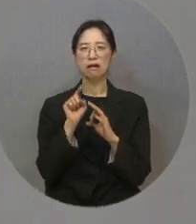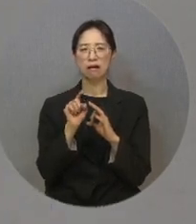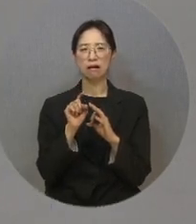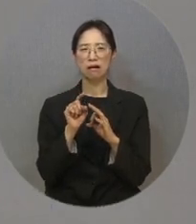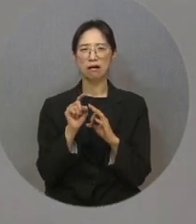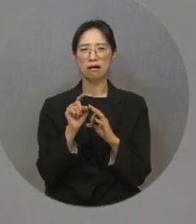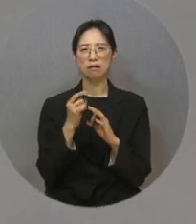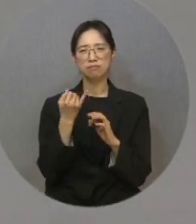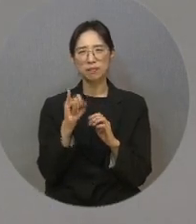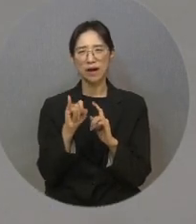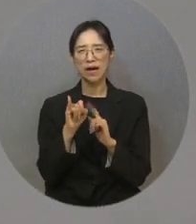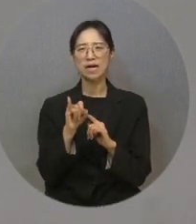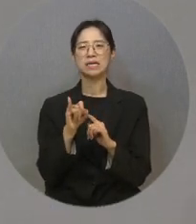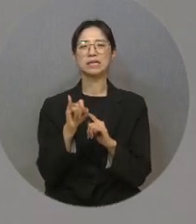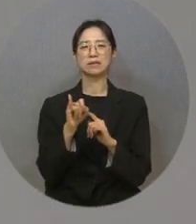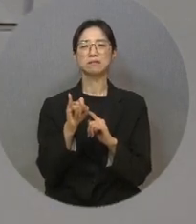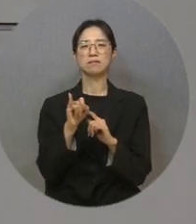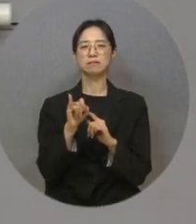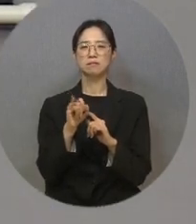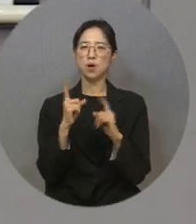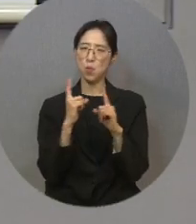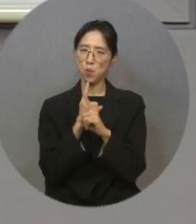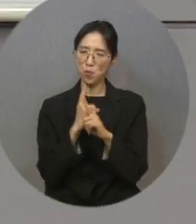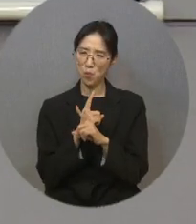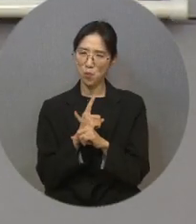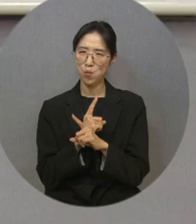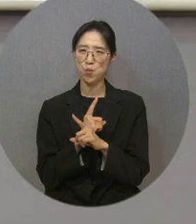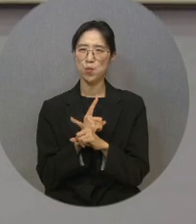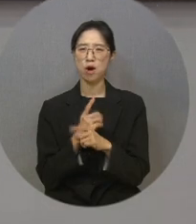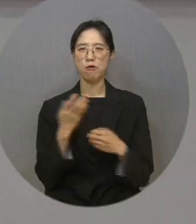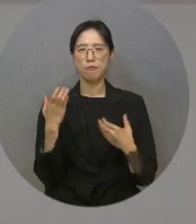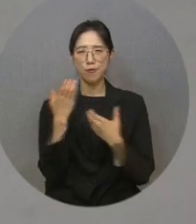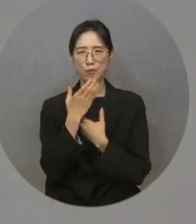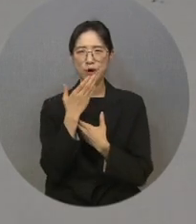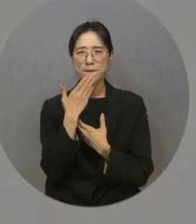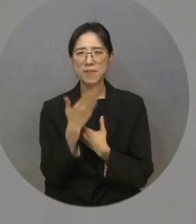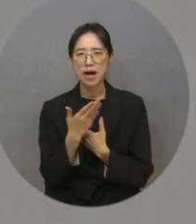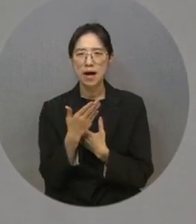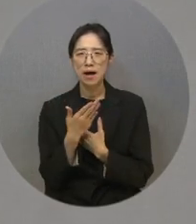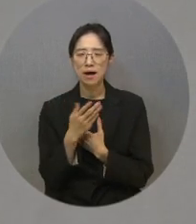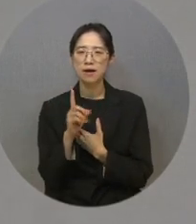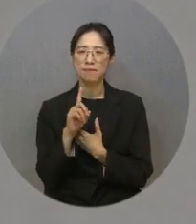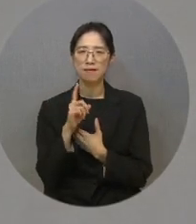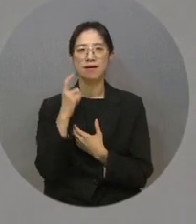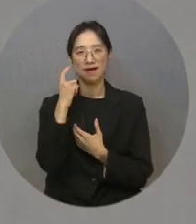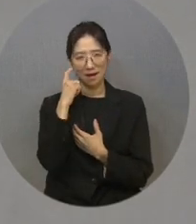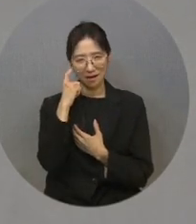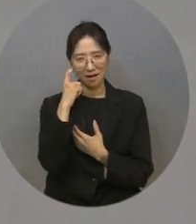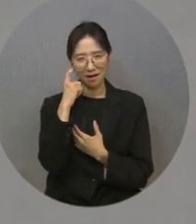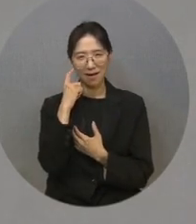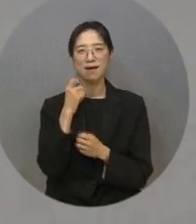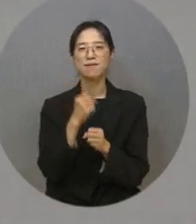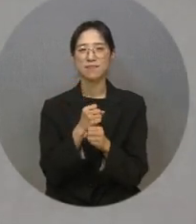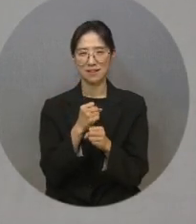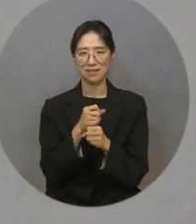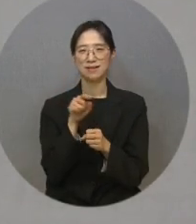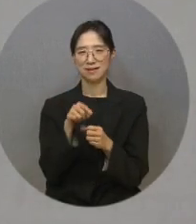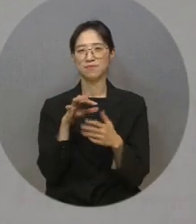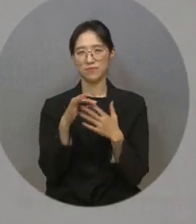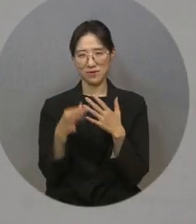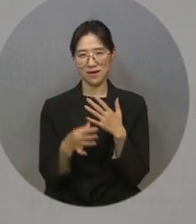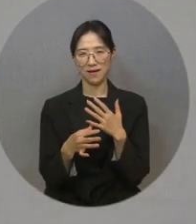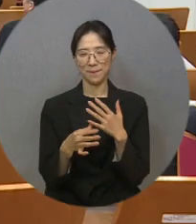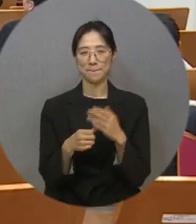그 역사를 잘못된 왜곡된 역사를 어떻게 하면 고칠 수 있는가라고 생각을 해서 만들었던 프로그램이 바로 이제